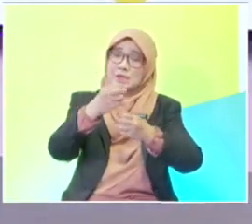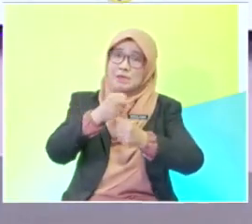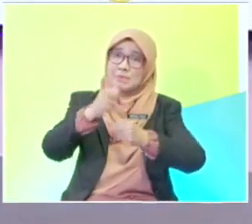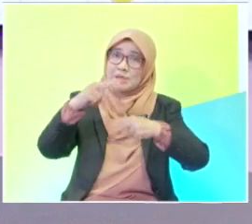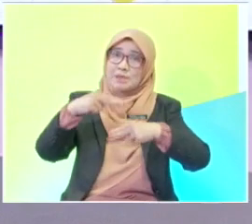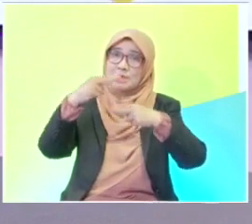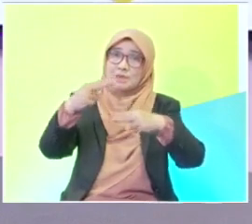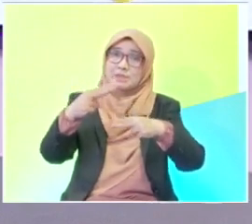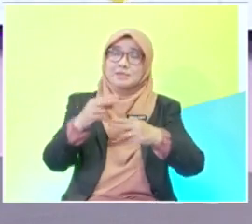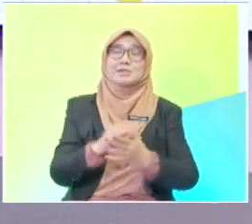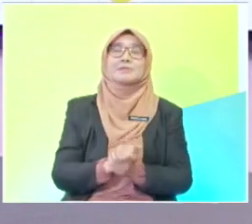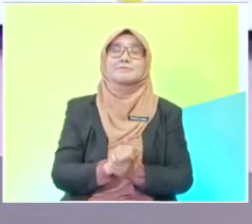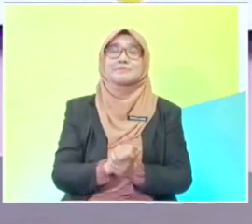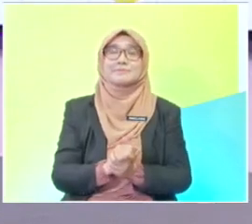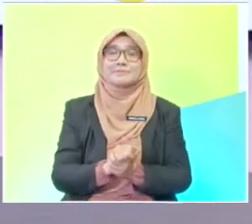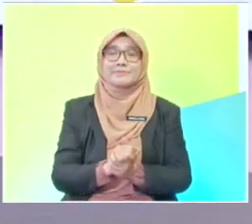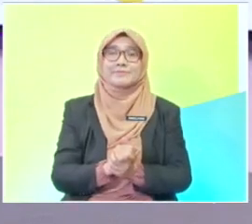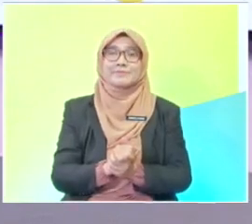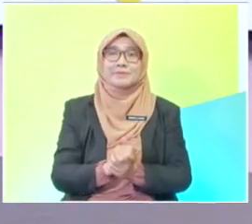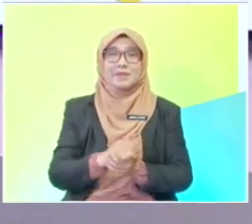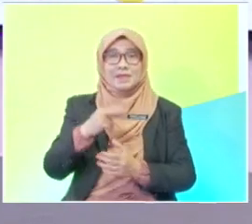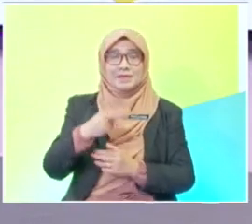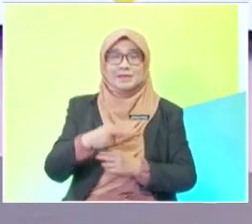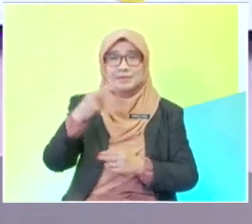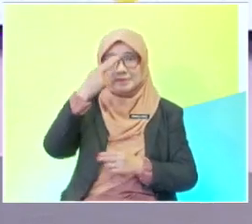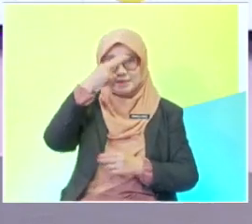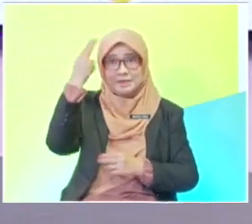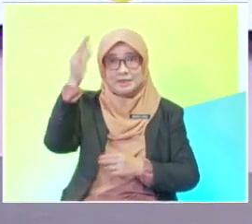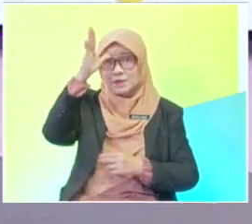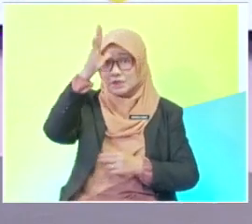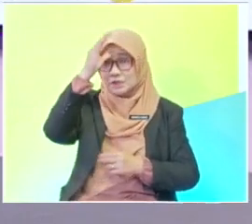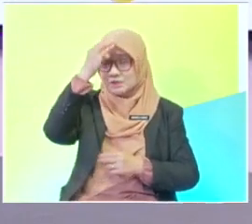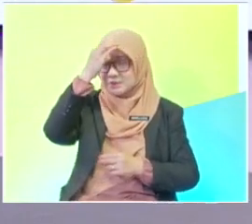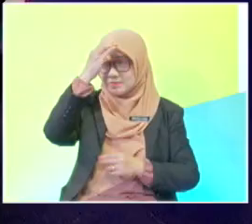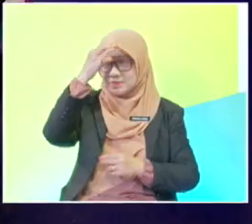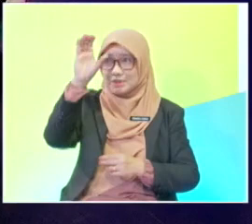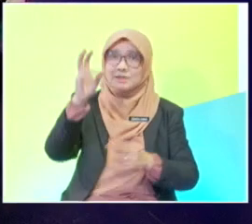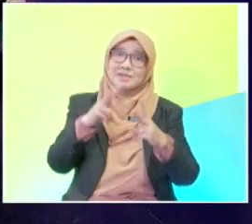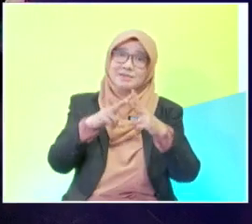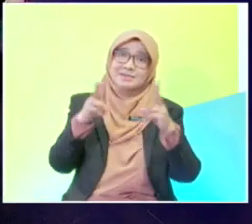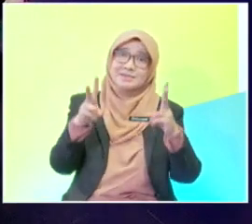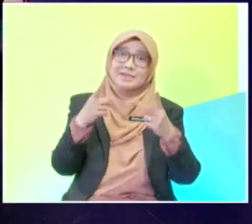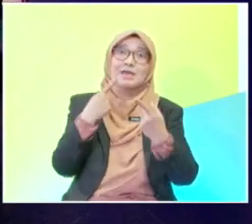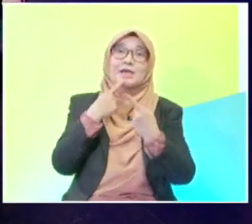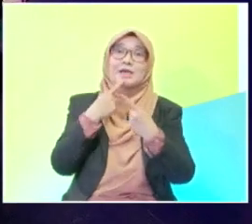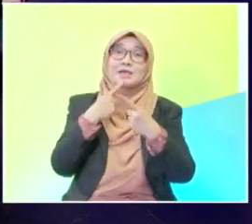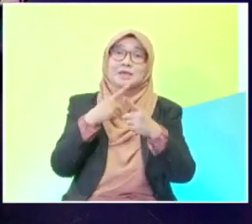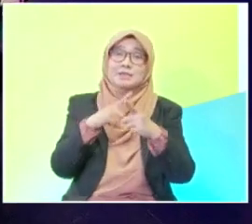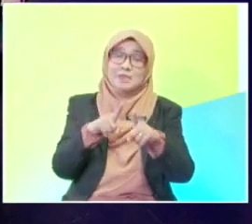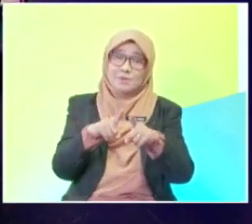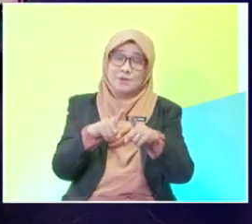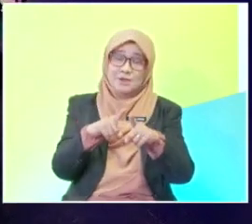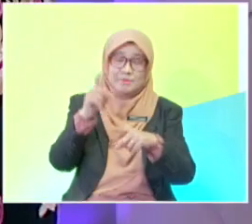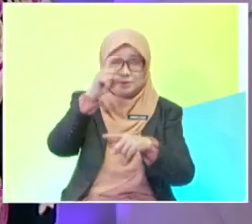semua, menunjukkan Hanif cemerlang hari ini menjalankan aktiviti dan juga menjawab soalan secara bertulis,